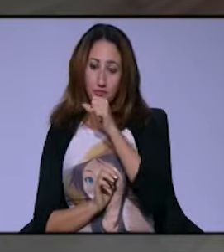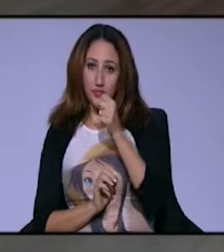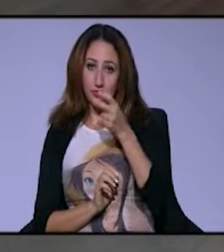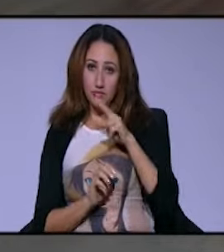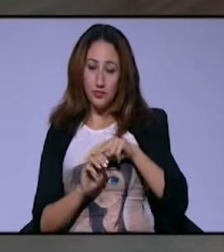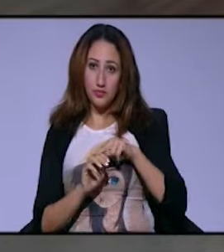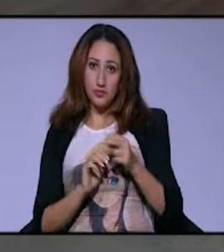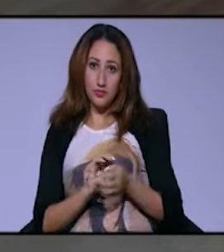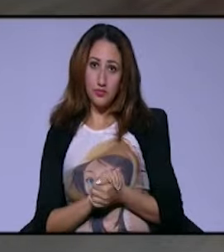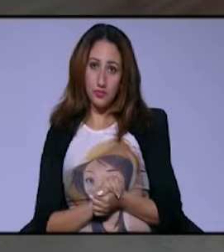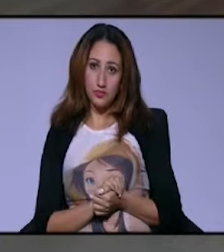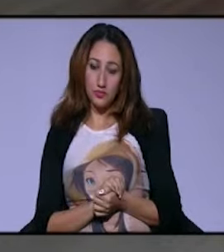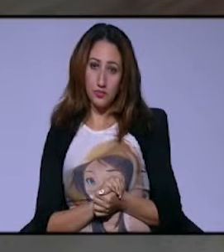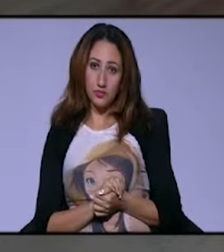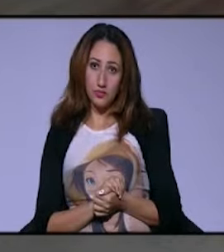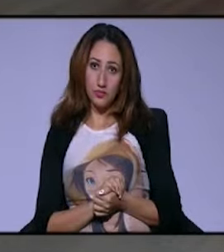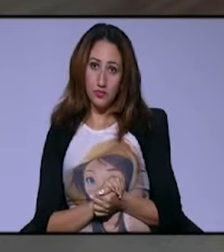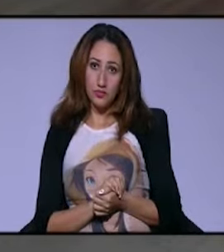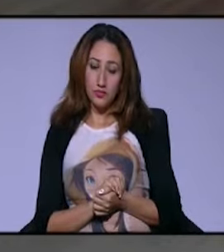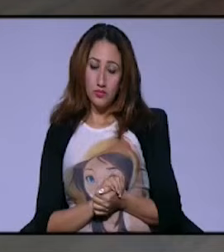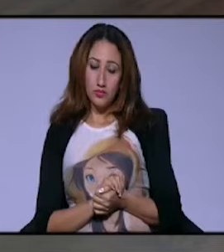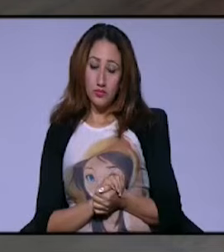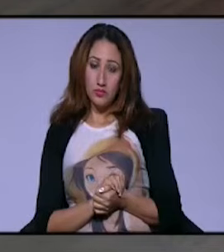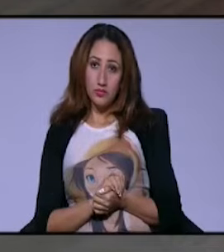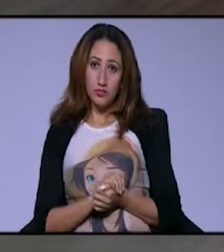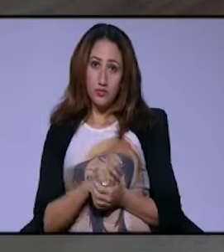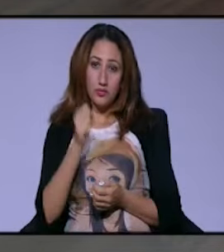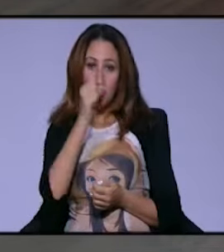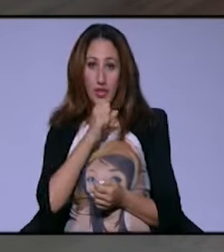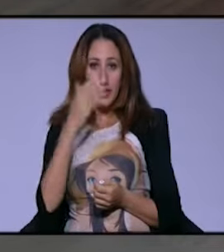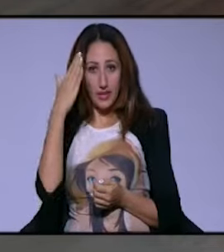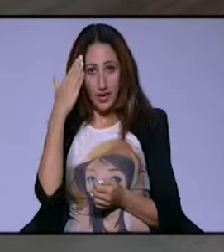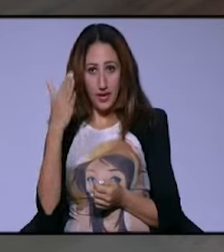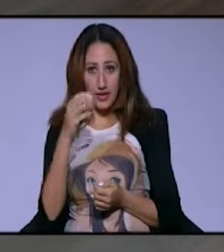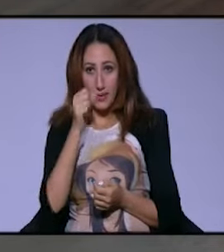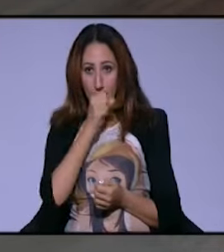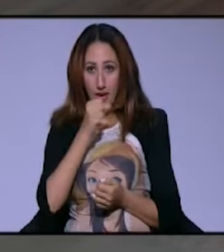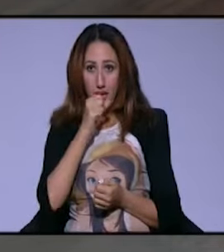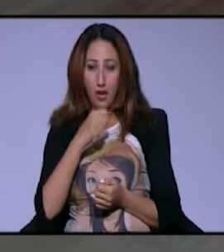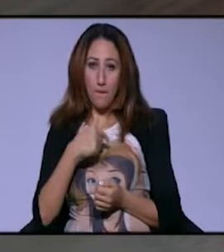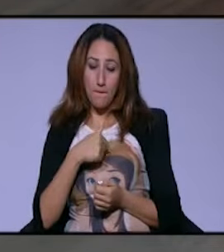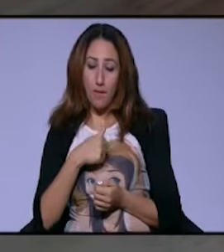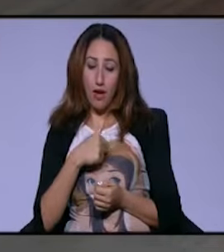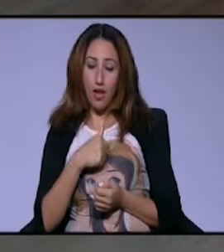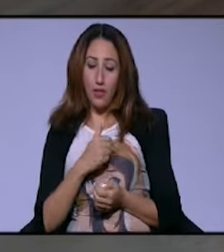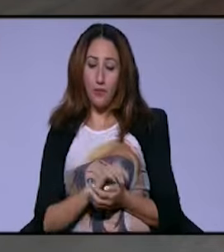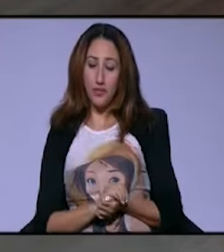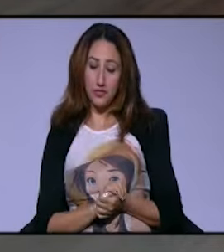يا سيد الرسل الكرام تحية من قلب